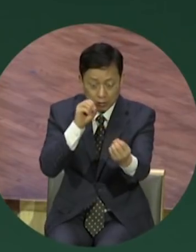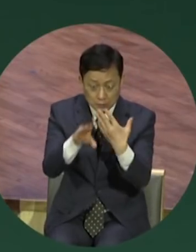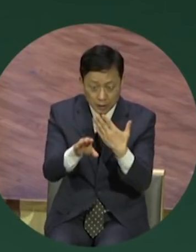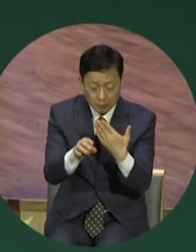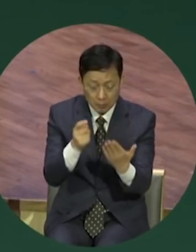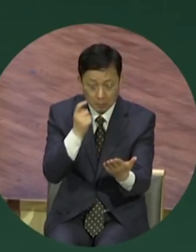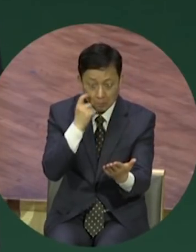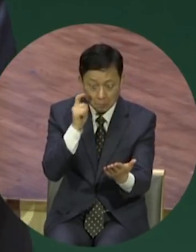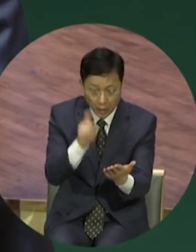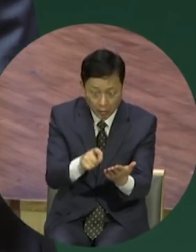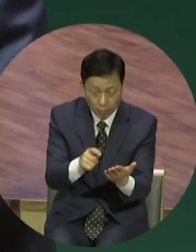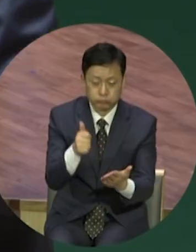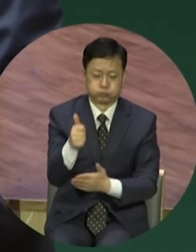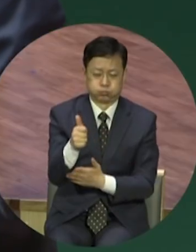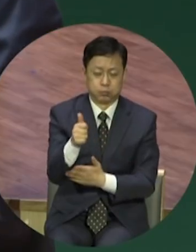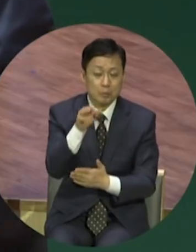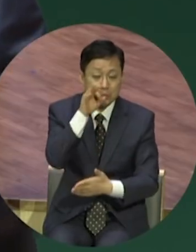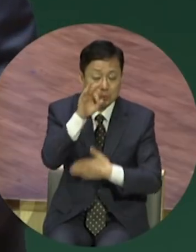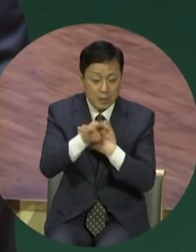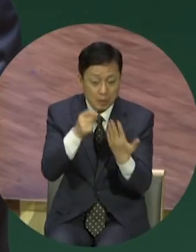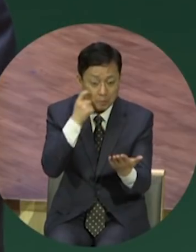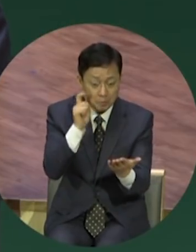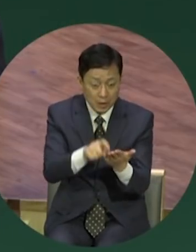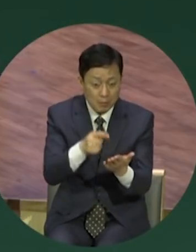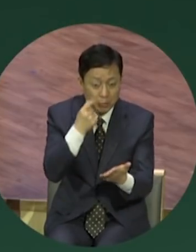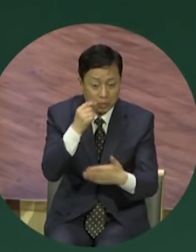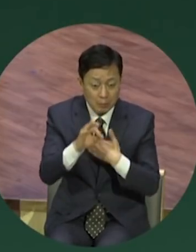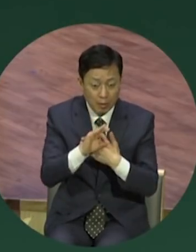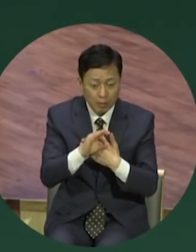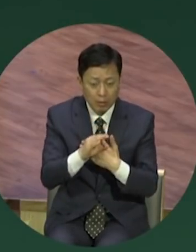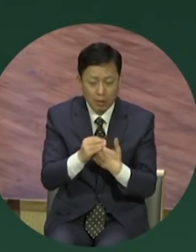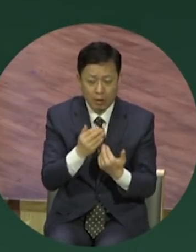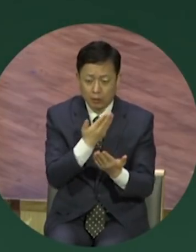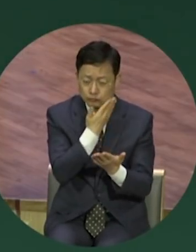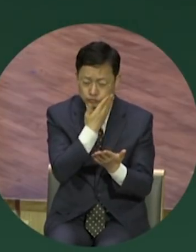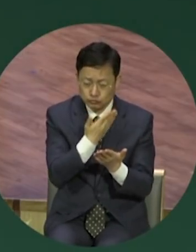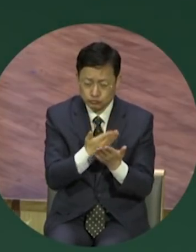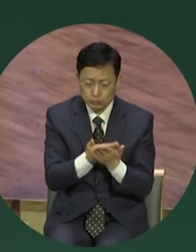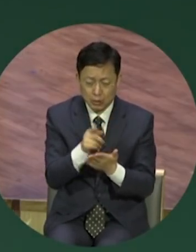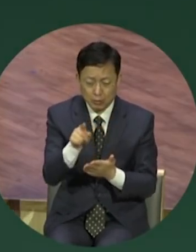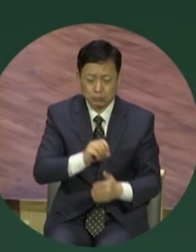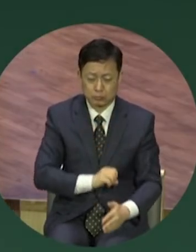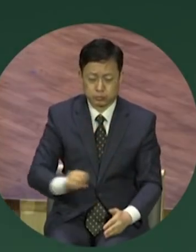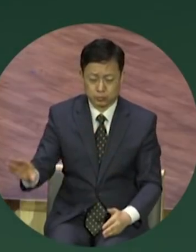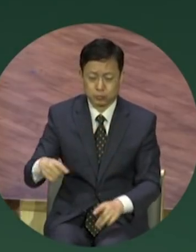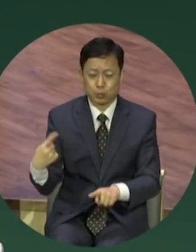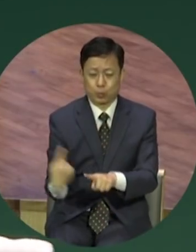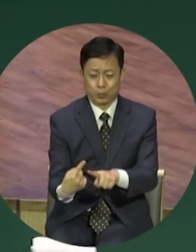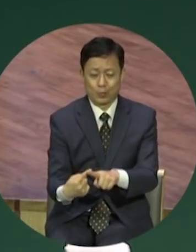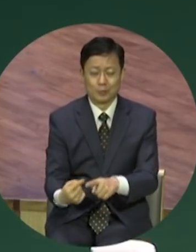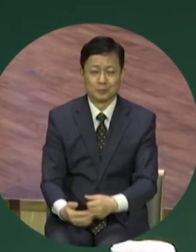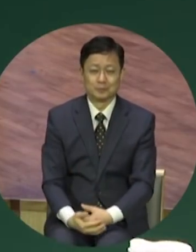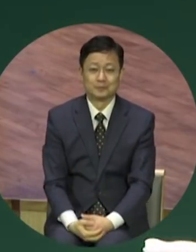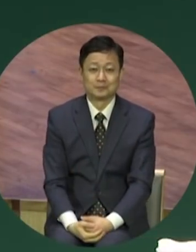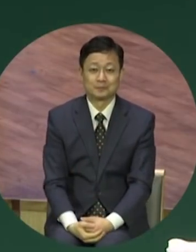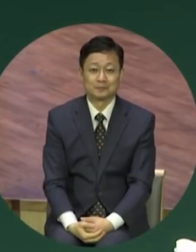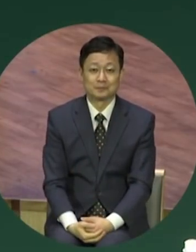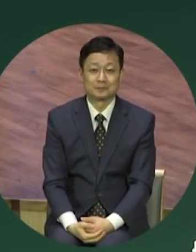at church, if you cannot discover what is unprecedented and never repeated, you will lose hold of so many things regarding the blessing of worship. 자,